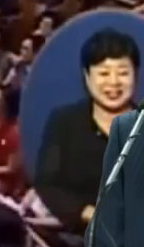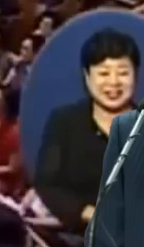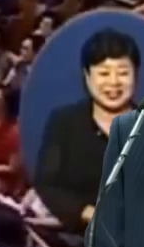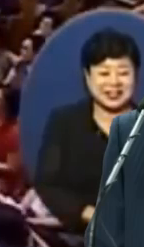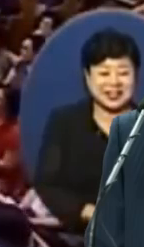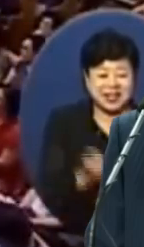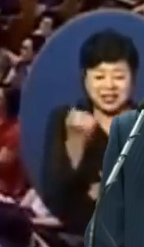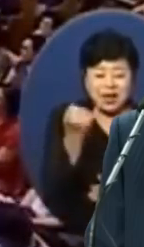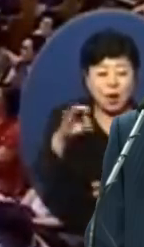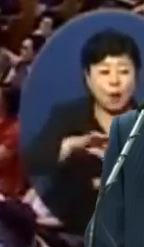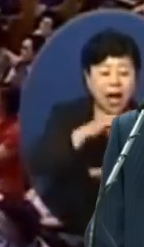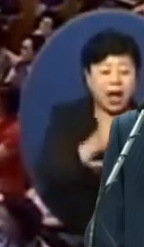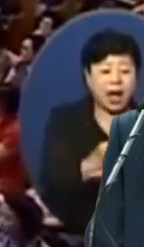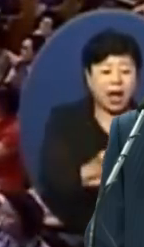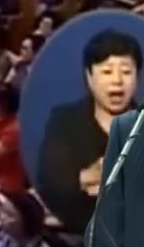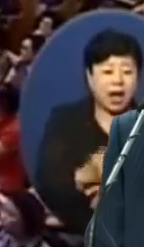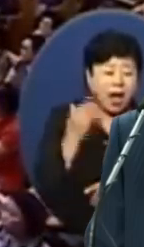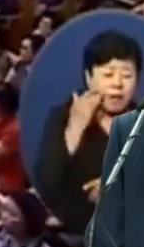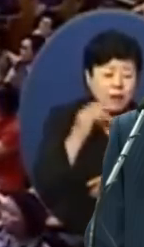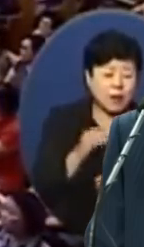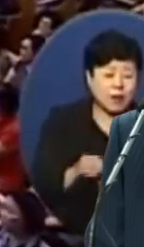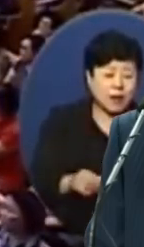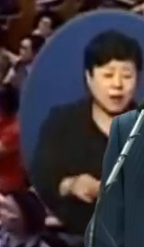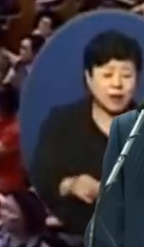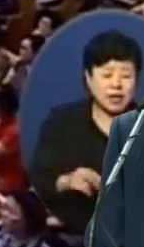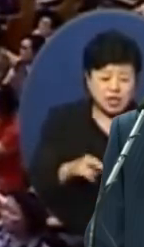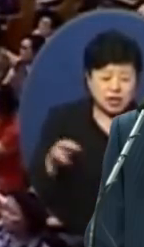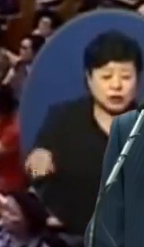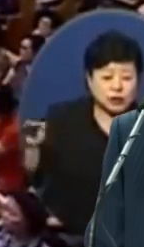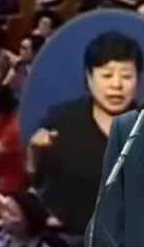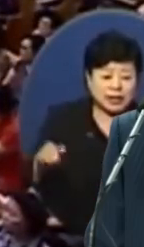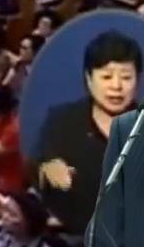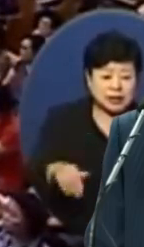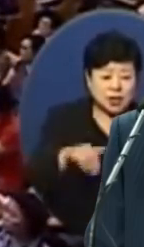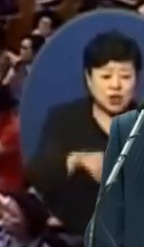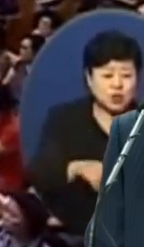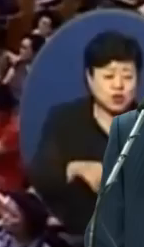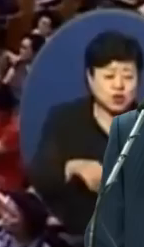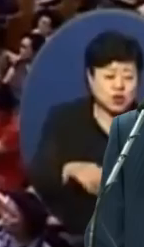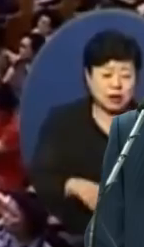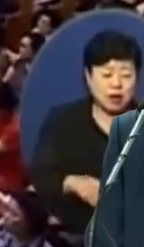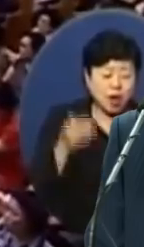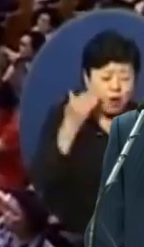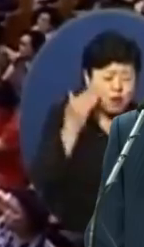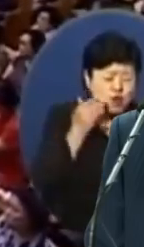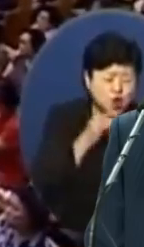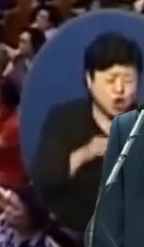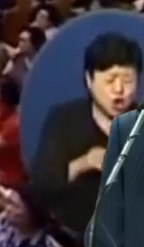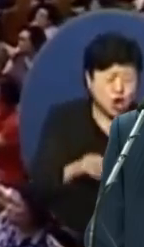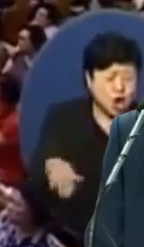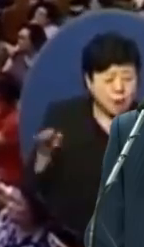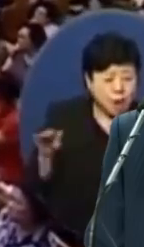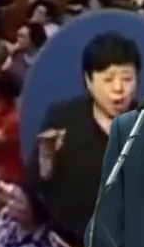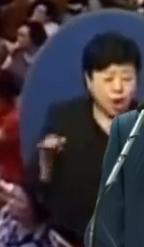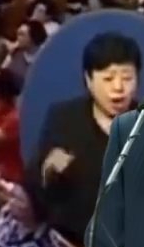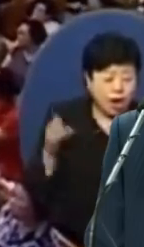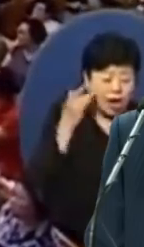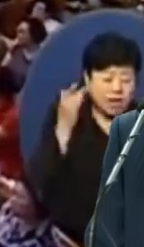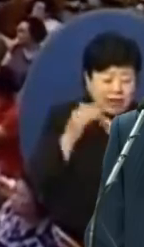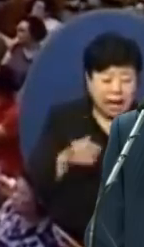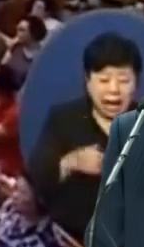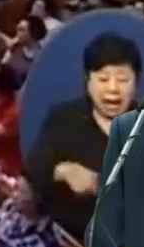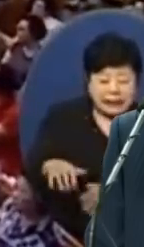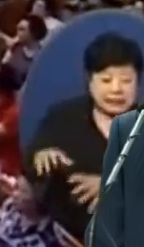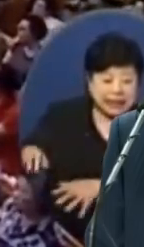여왕벌이 날아가니까 꿀벌들이 하나도 남김없이 다 따라서 날아가 버리고 꿀통이 완전히